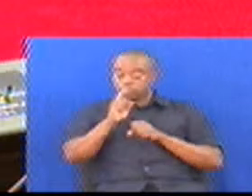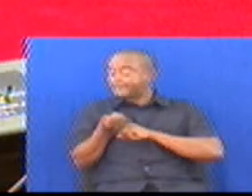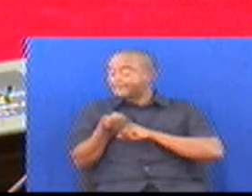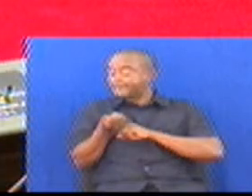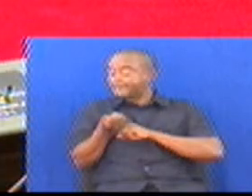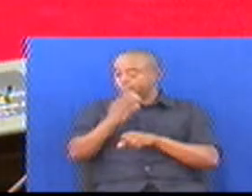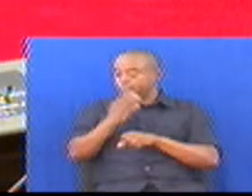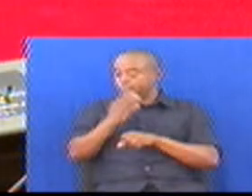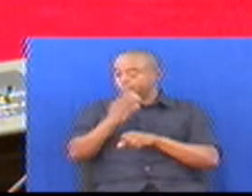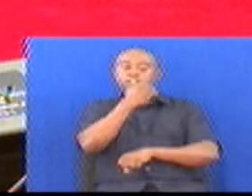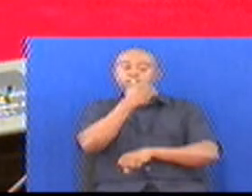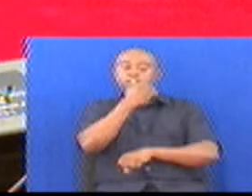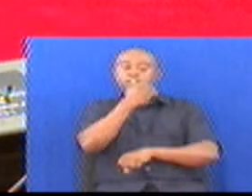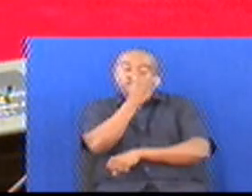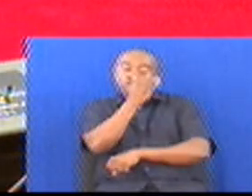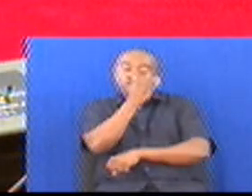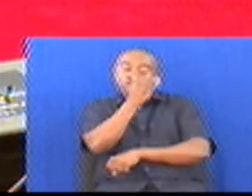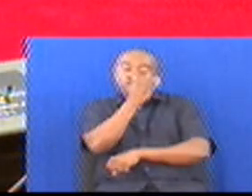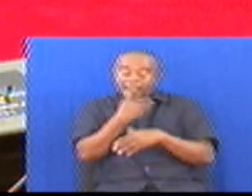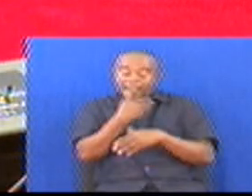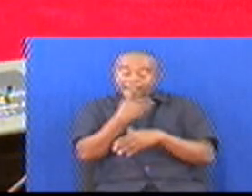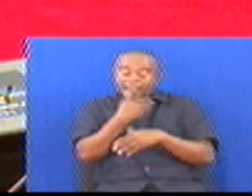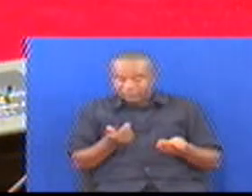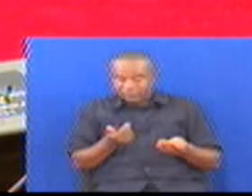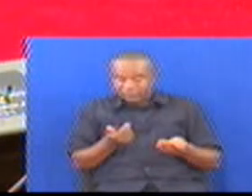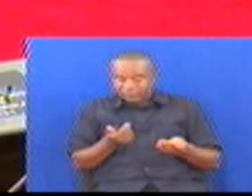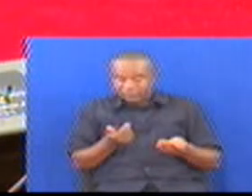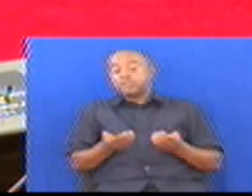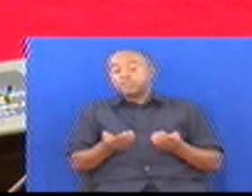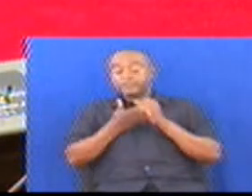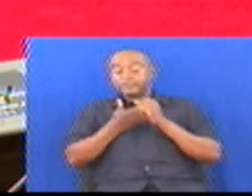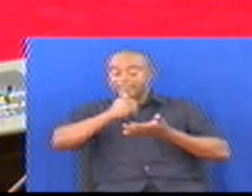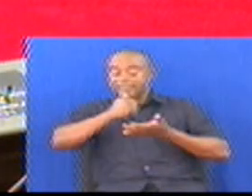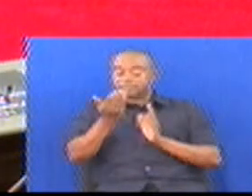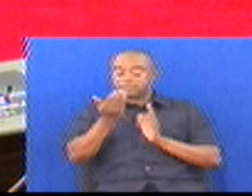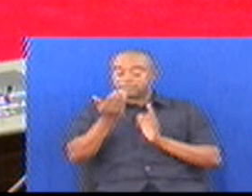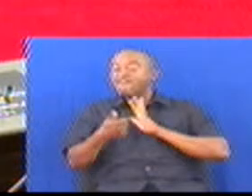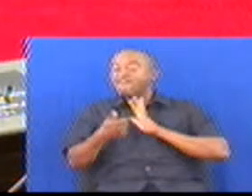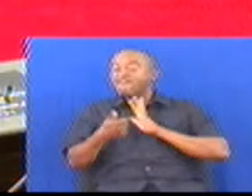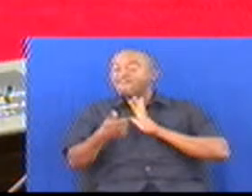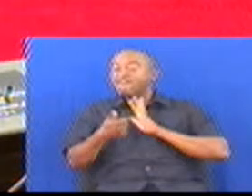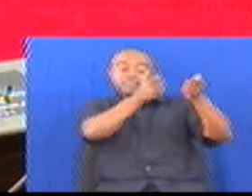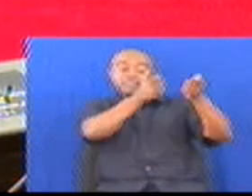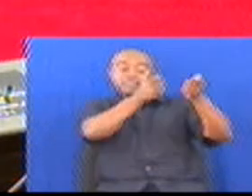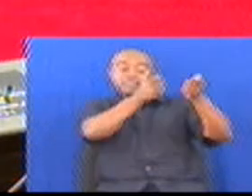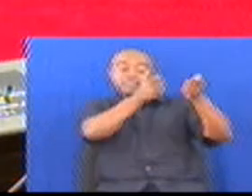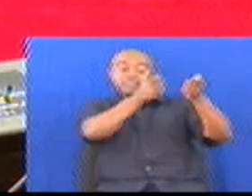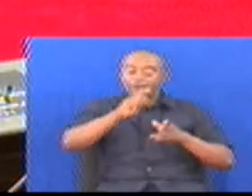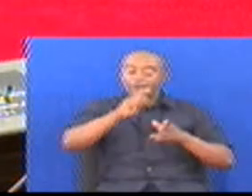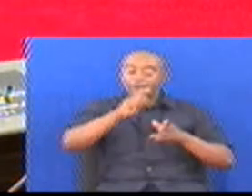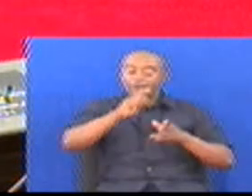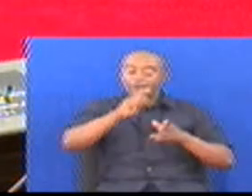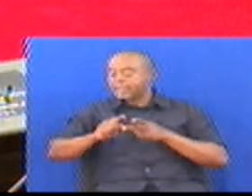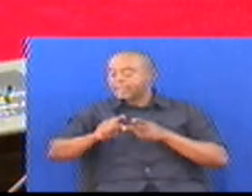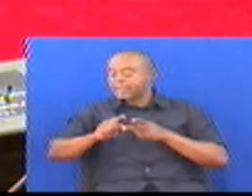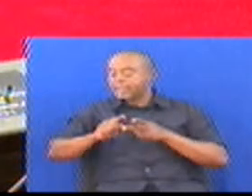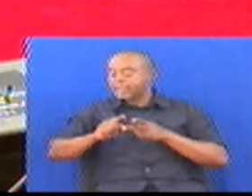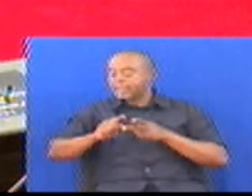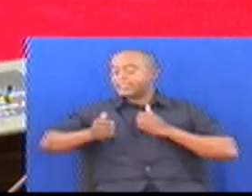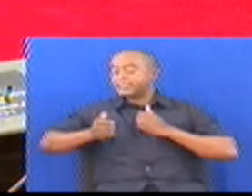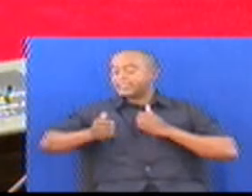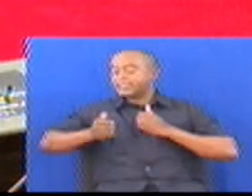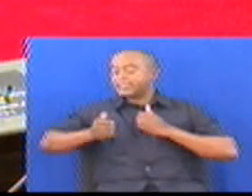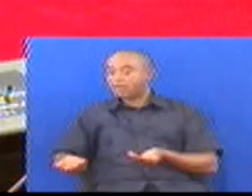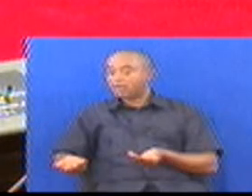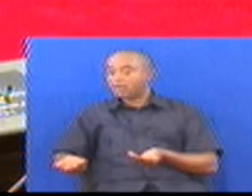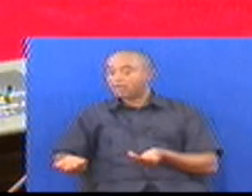huduma na kuchochea ukuaji wa miji na sekta nyingine kama kilimo, viwanda, utalii, biashara na